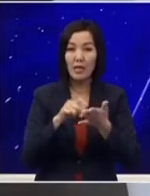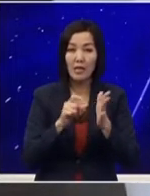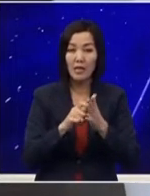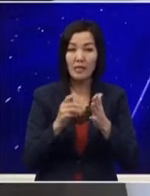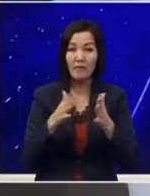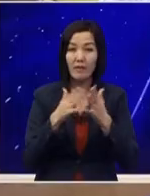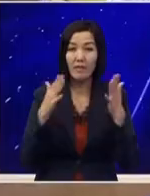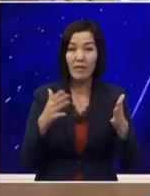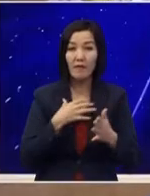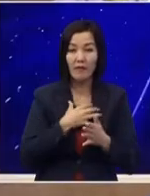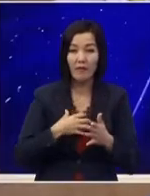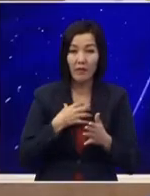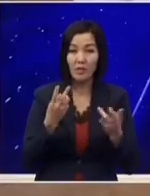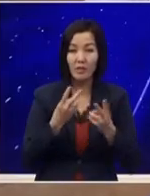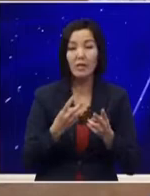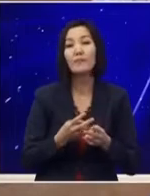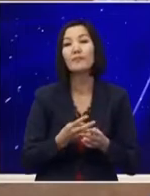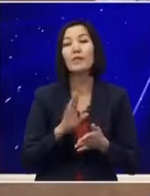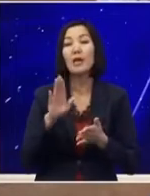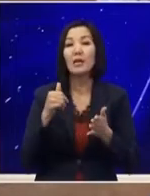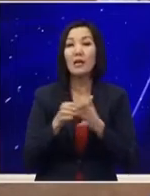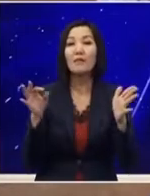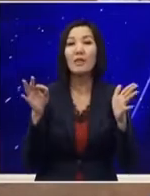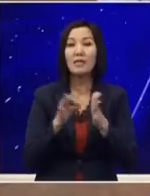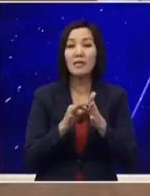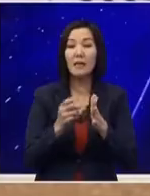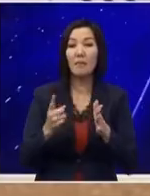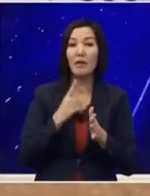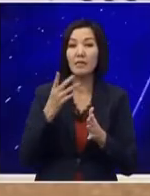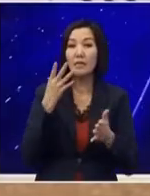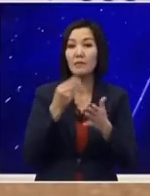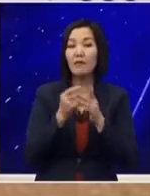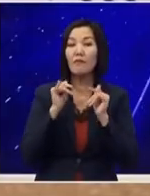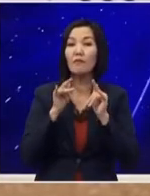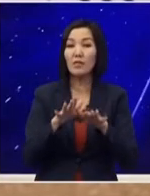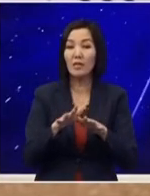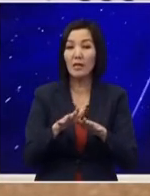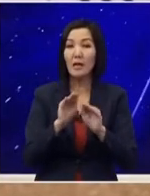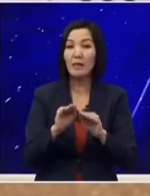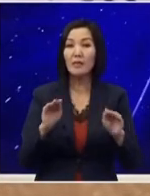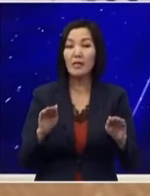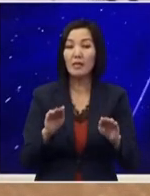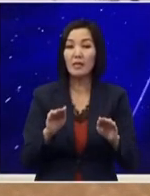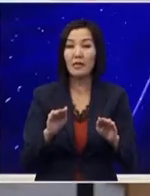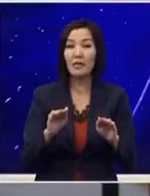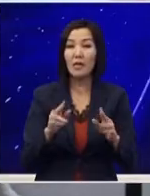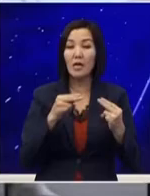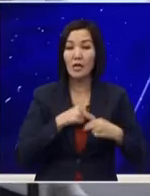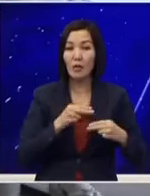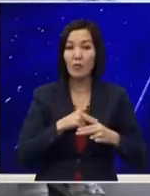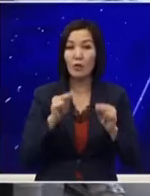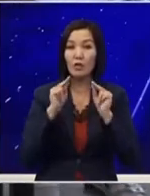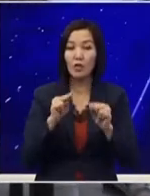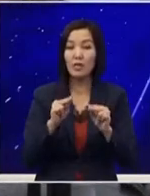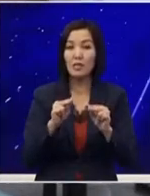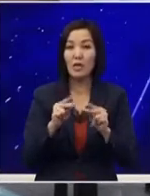они пойдут дальше. Главная задача педагога – быть мастером своего дела, отдавать все лучшее детям и наслаждаться своей работой. Такими